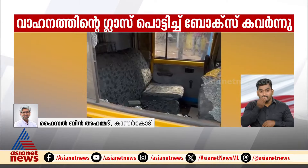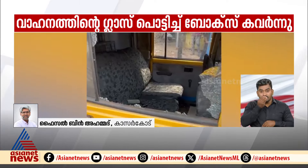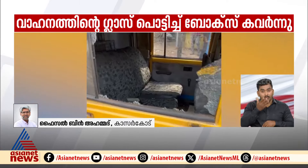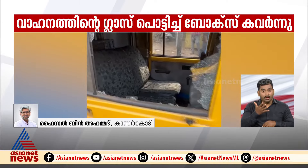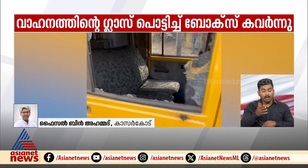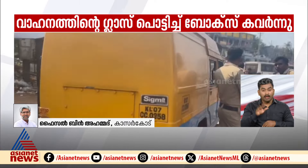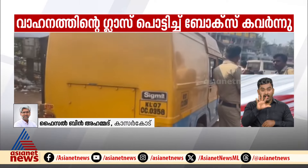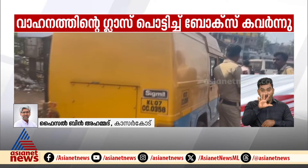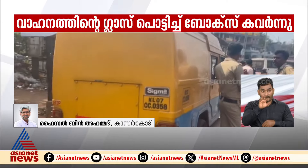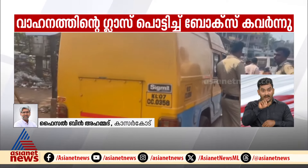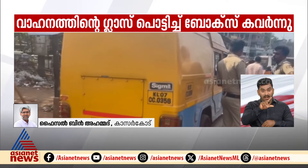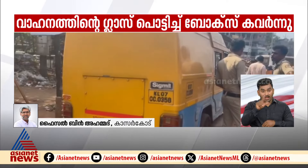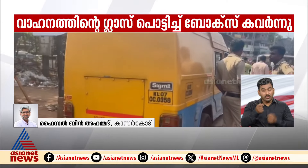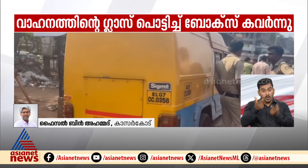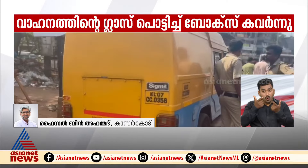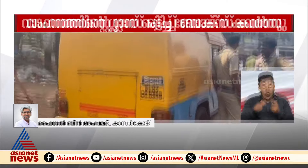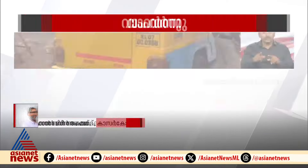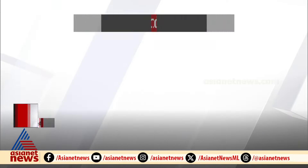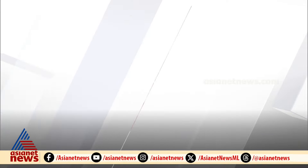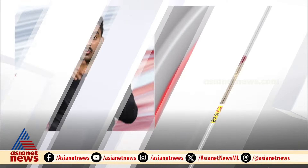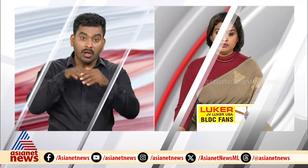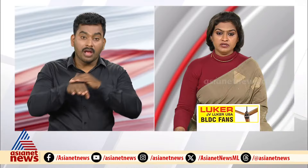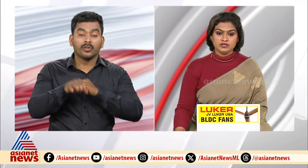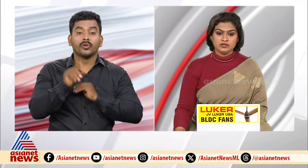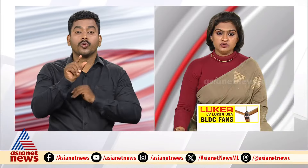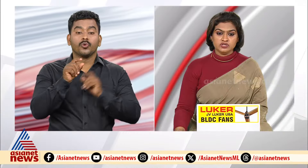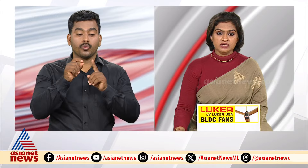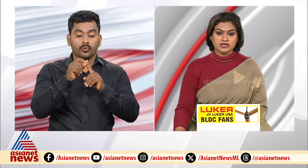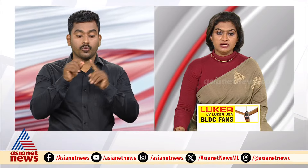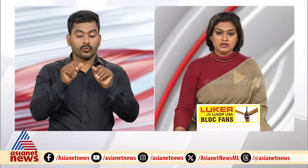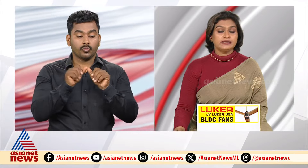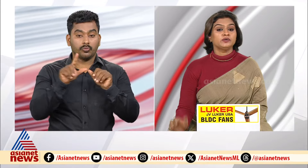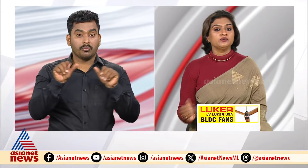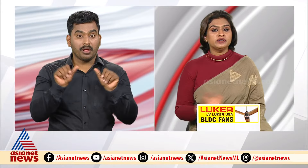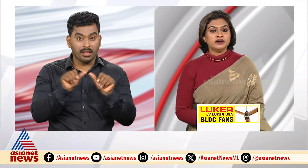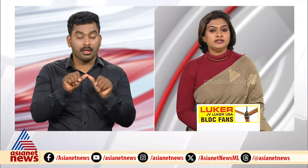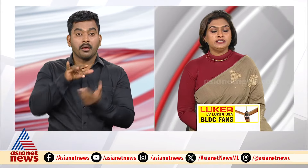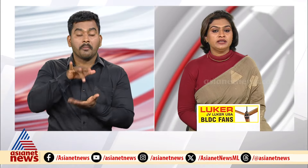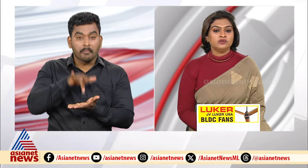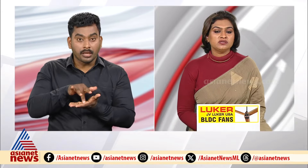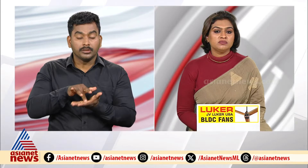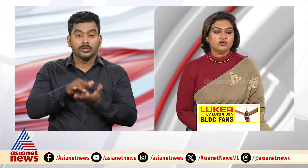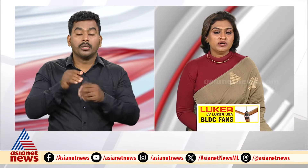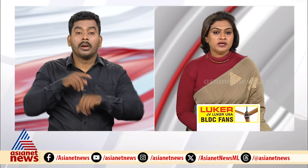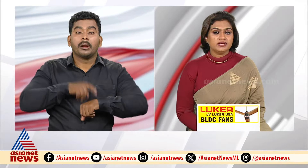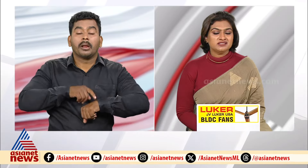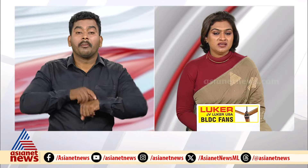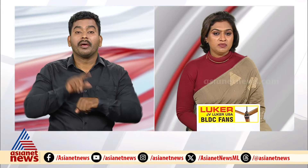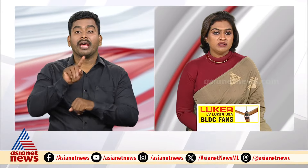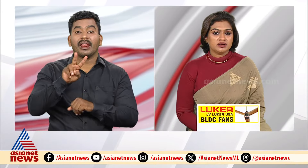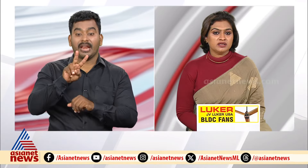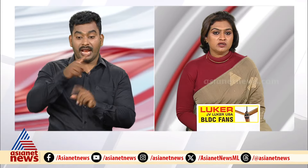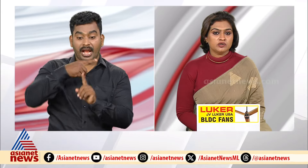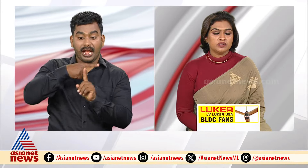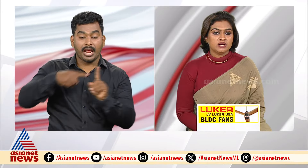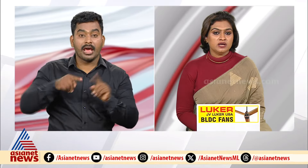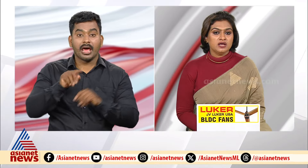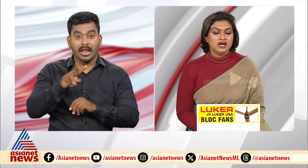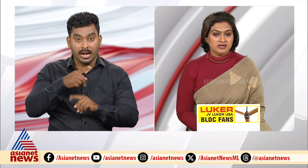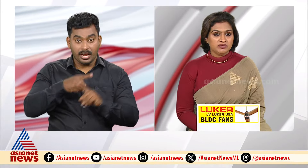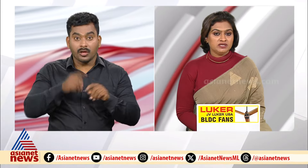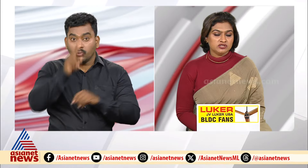ഫൈസൽ ബിൻ അഹമ്മദാണ് കാസർഗോഡ് നിന്ന് വിവരങ്ങൾ നൽകിക്കൊണ്ടിരുന്നത്. ഉച്ചയ്ക്ക് 2:30 ഞെട്ടിക്കുന്ന സംഭവം ഉണ്ടായത്. ATMൽ നിറയ്ക്കാൻ